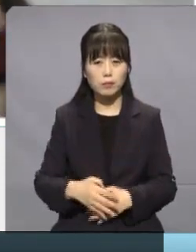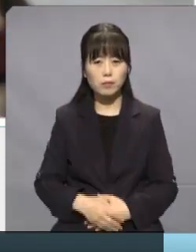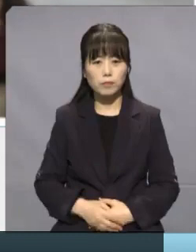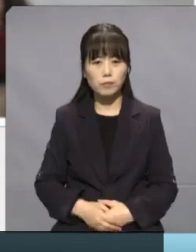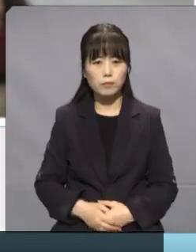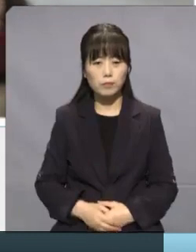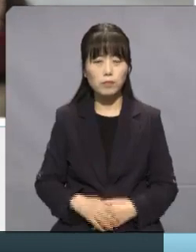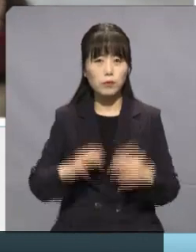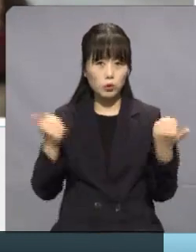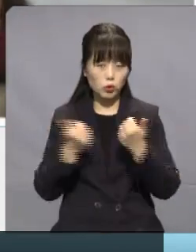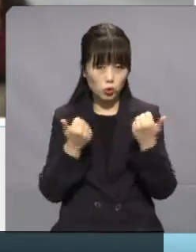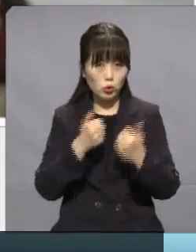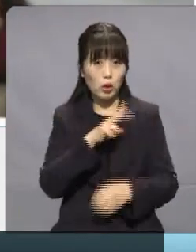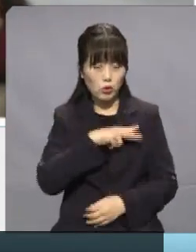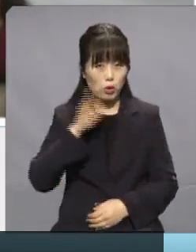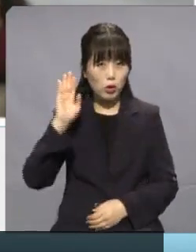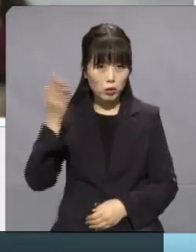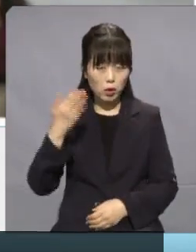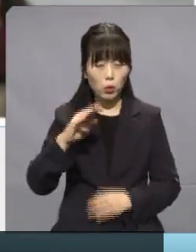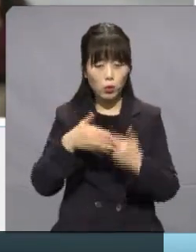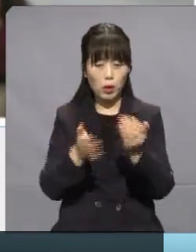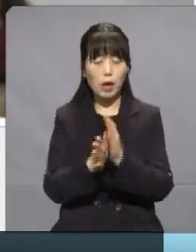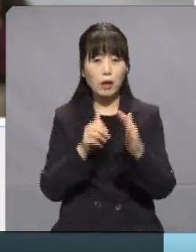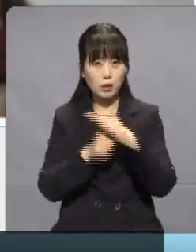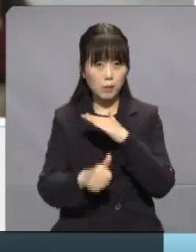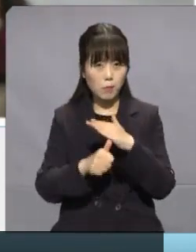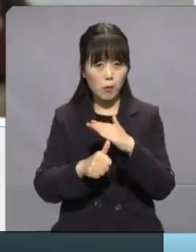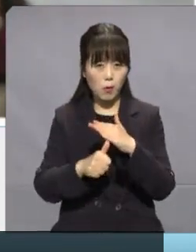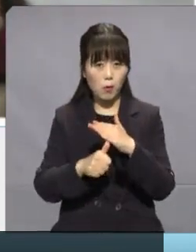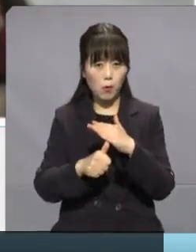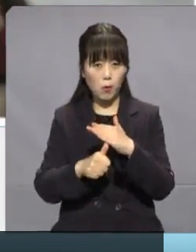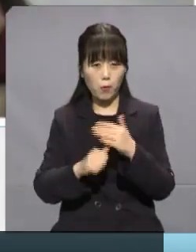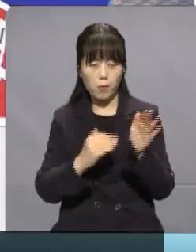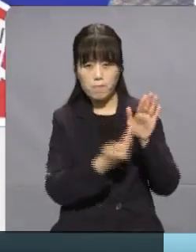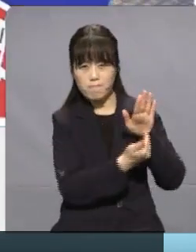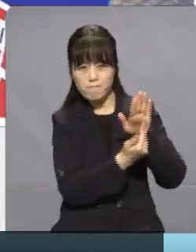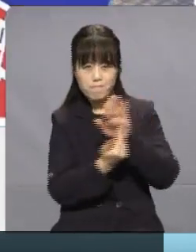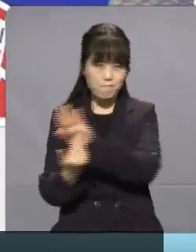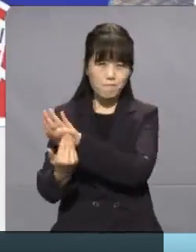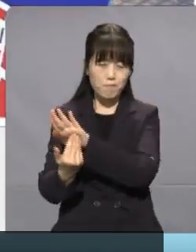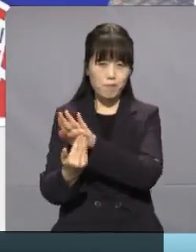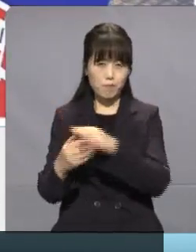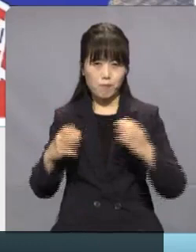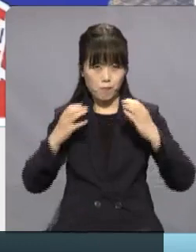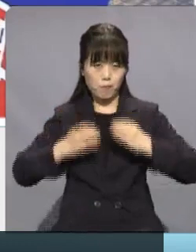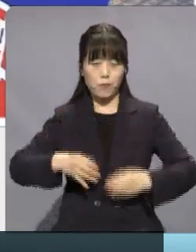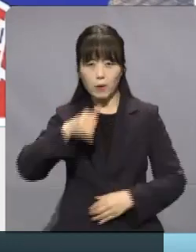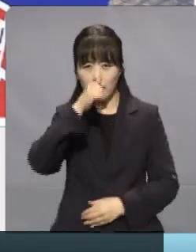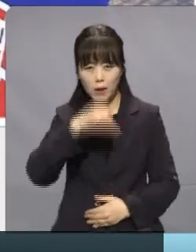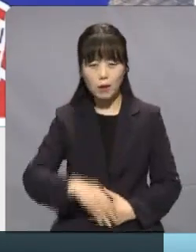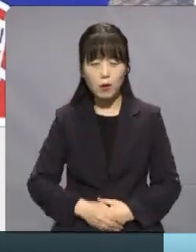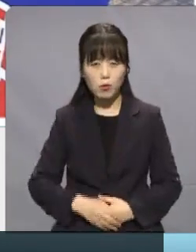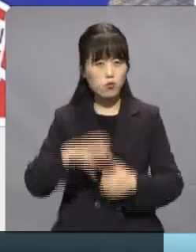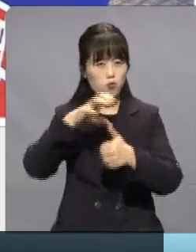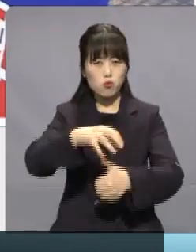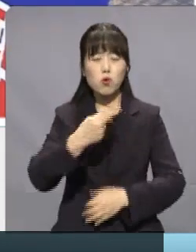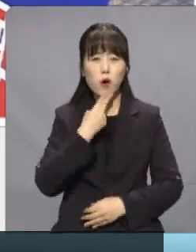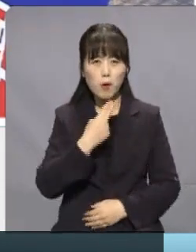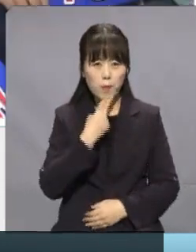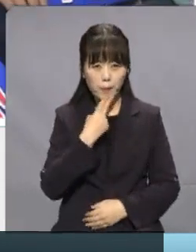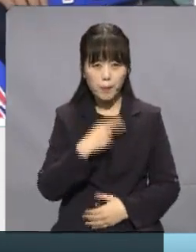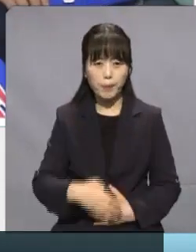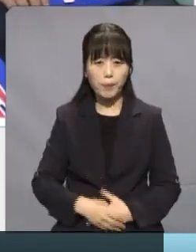계양에 가서 국회의원이 됐고 그리고 당 대표가 돼 가지고 방탄 조끼를 지금 입은 상태예요 그것 때문에 구속이 되지 않고 있는데